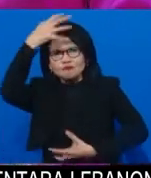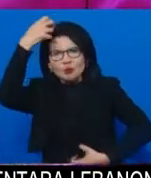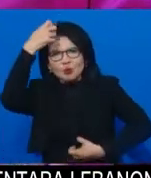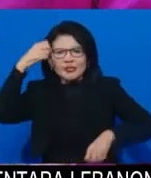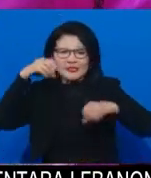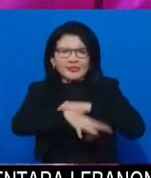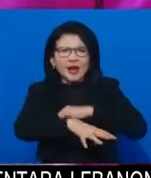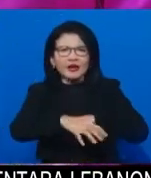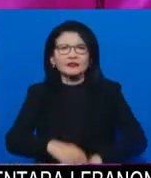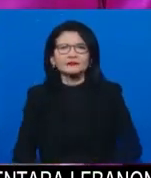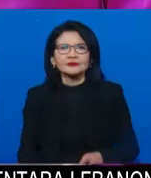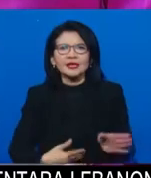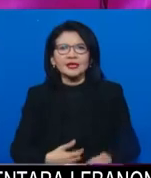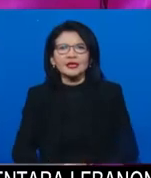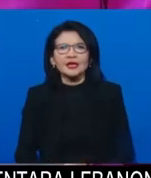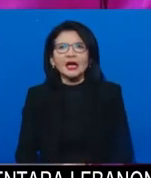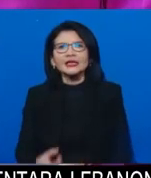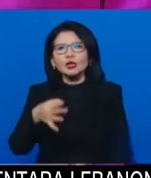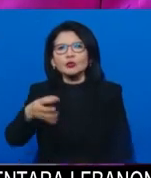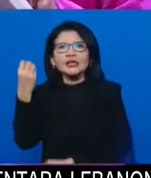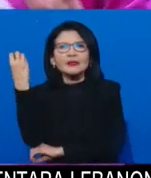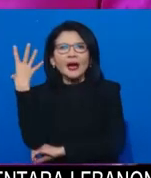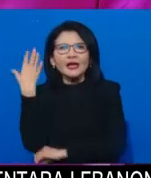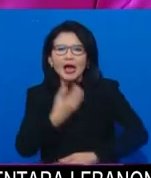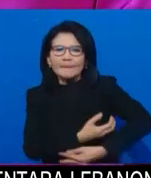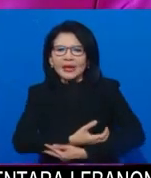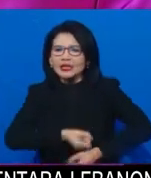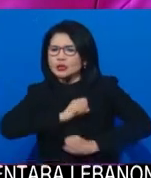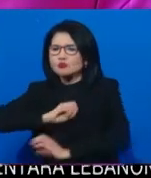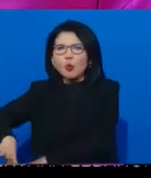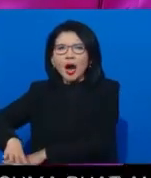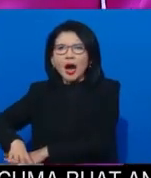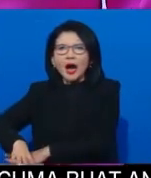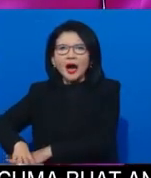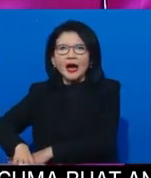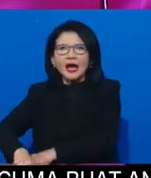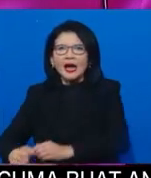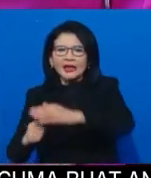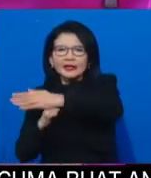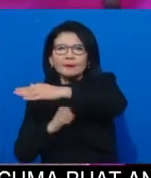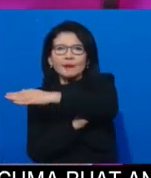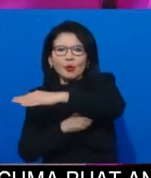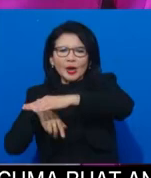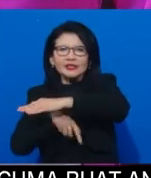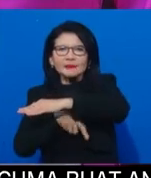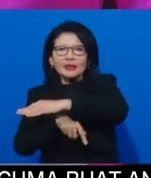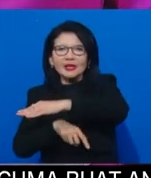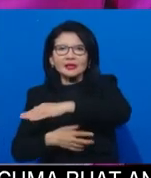Sementara itu di Semarang, seorang bayi diduga dibuang oleh orang tuanya dan ditemukan di pinggir di bawah jembatan sungai dekat